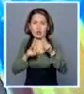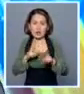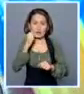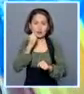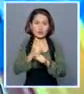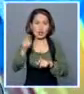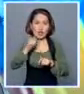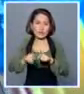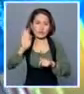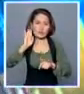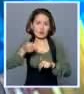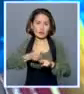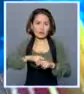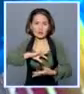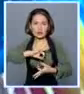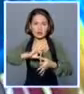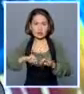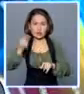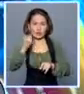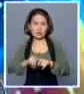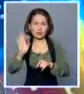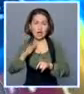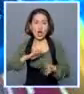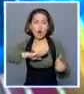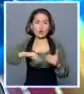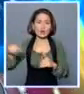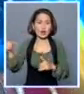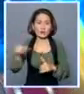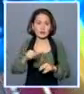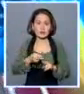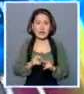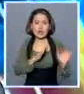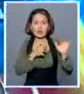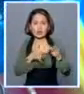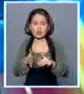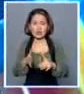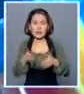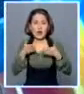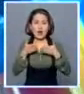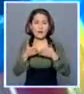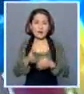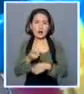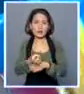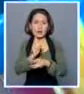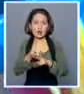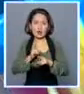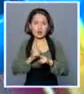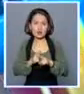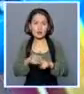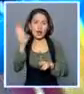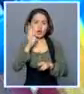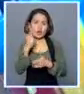жағдайлар департаментінің қызметкерлері осындай мәлімдеме жасады. Естеріңізге сала кетейік, өткен аптада теңізде жүрген балықшылар мұз құрсауында